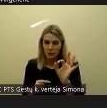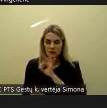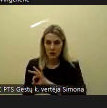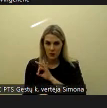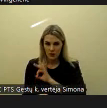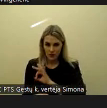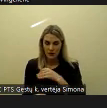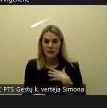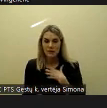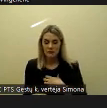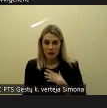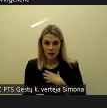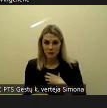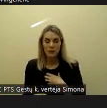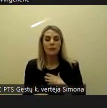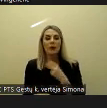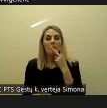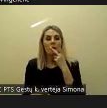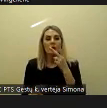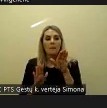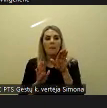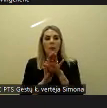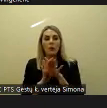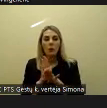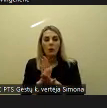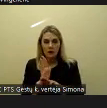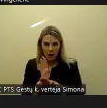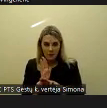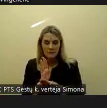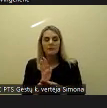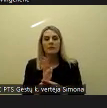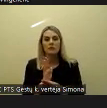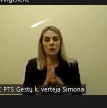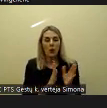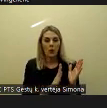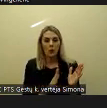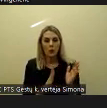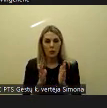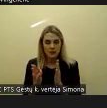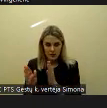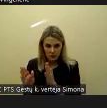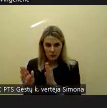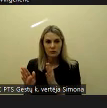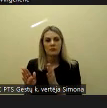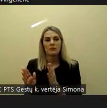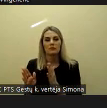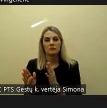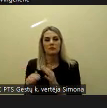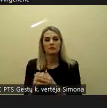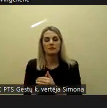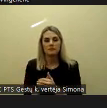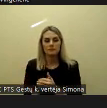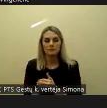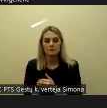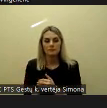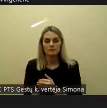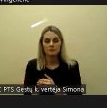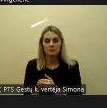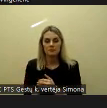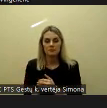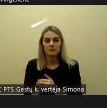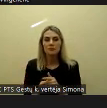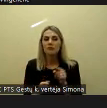į programos nuseklumo arba darnos, taip sakant, koncepciją. Ir tai